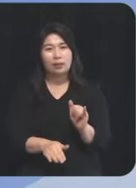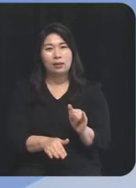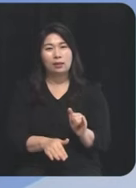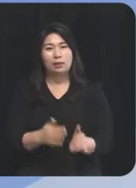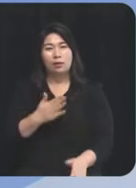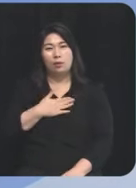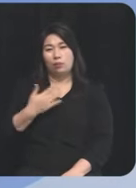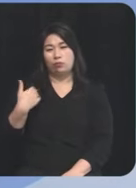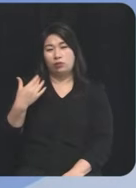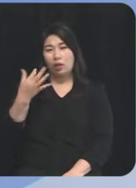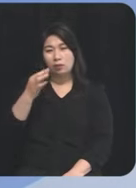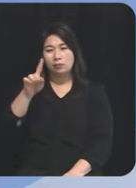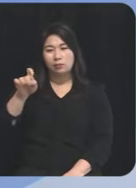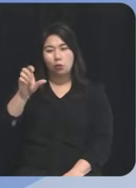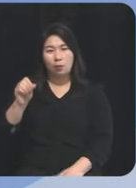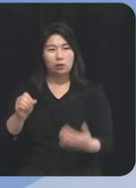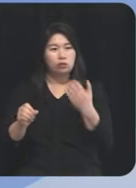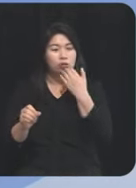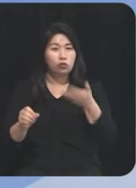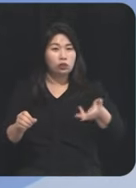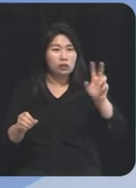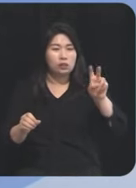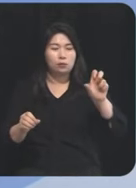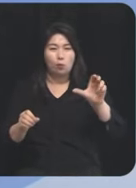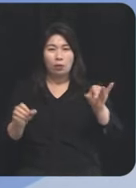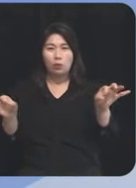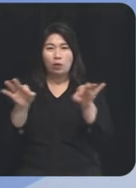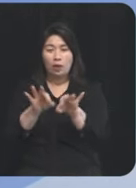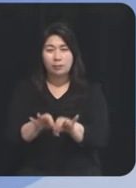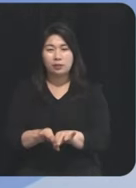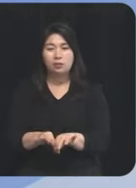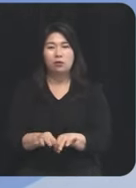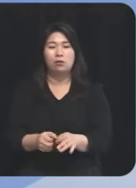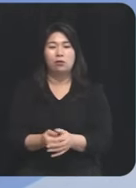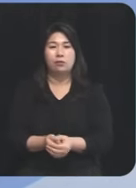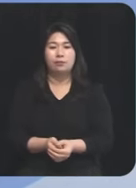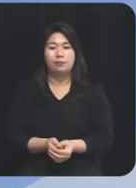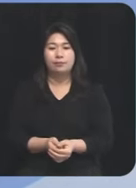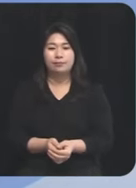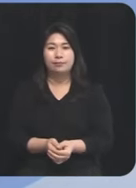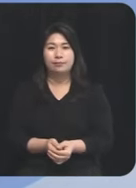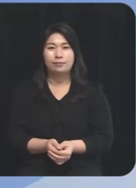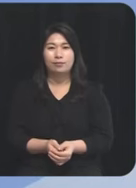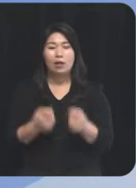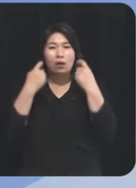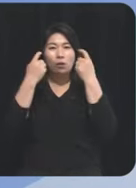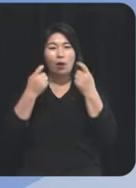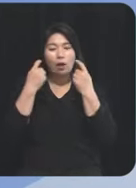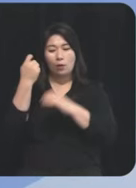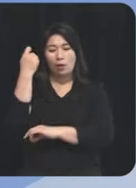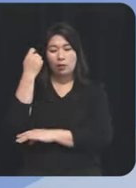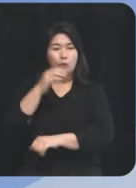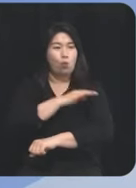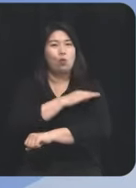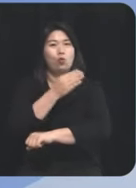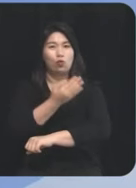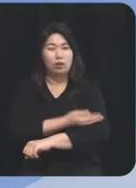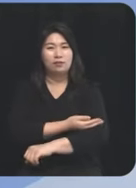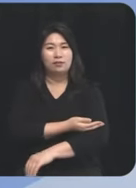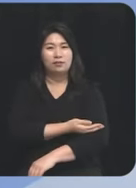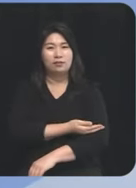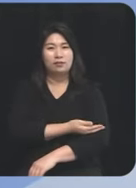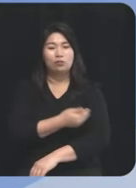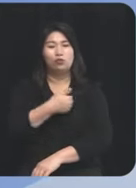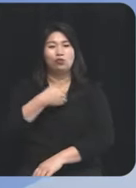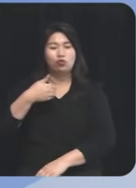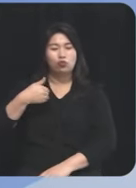본인 부담 15만 원, 서울시 25만 원 해서 지방자치단체가 관광 기본권을